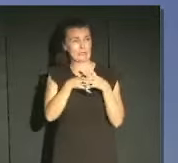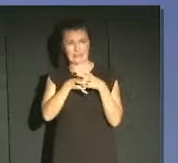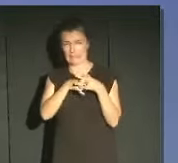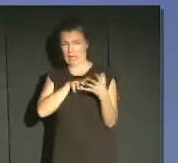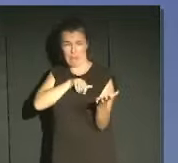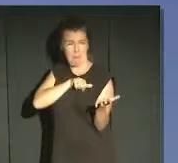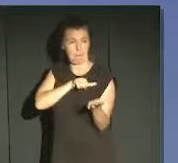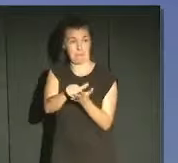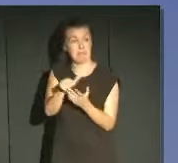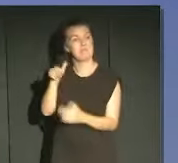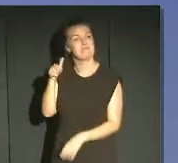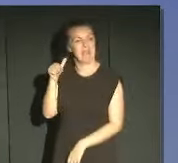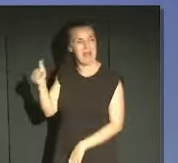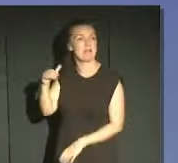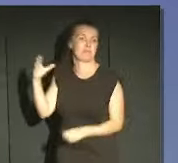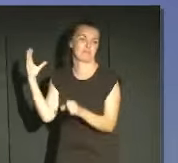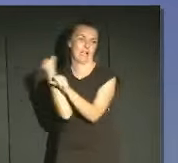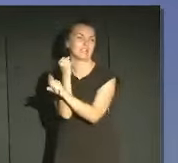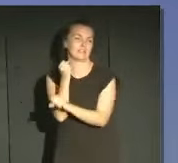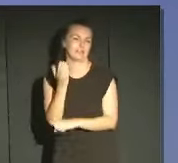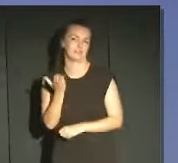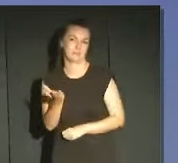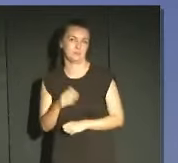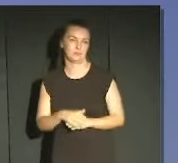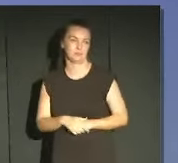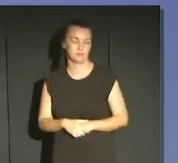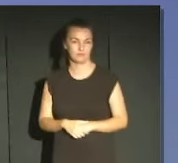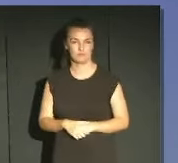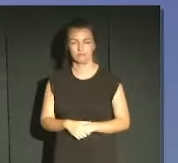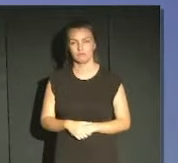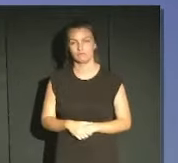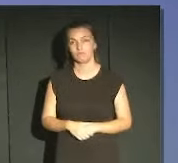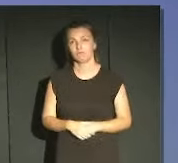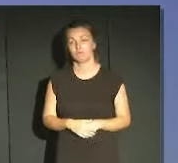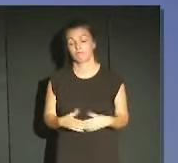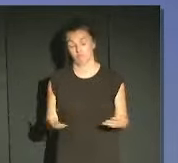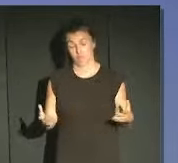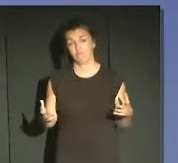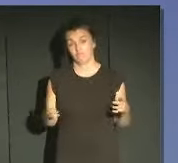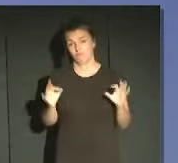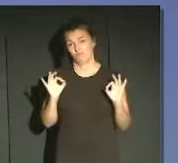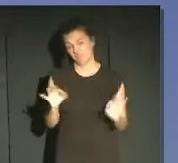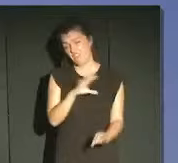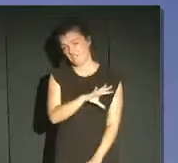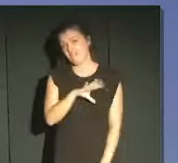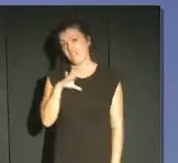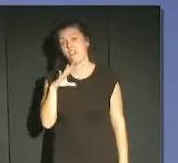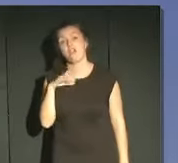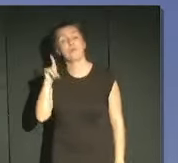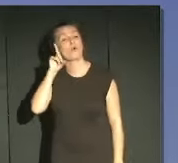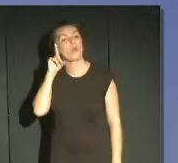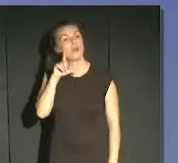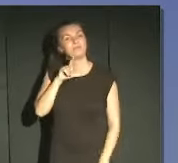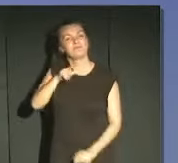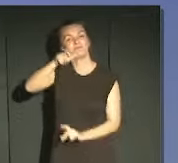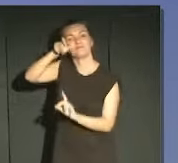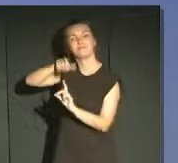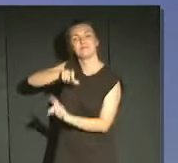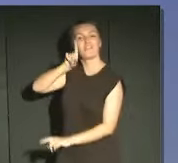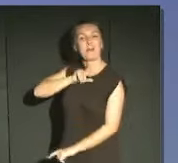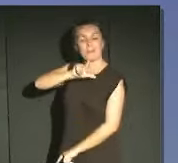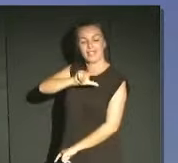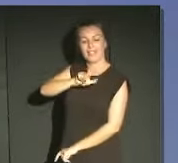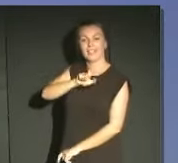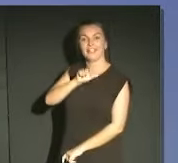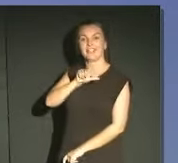c'est Manon auri qui l'a gagné de même nous sommes fiers que la a